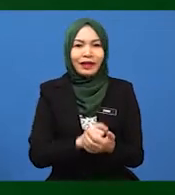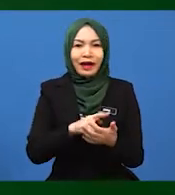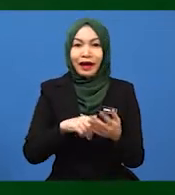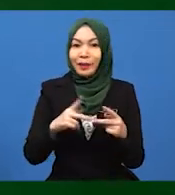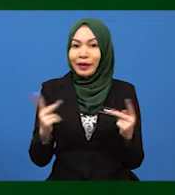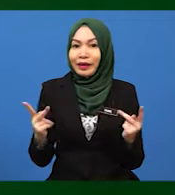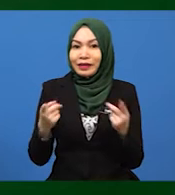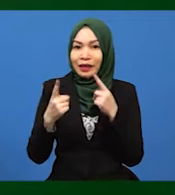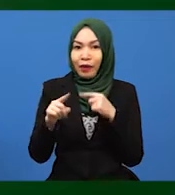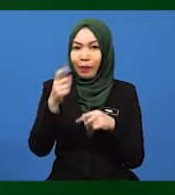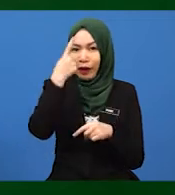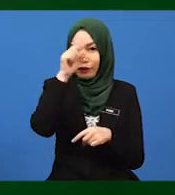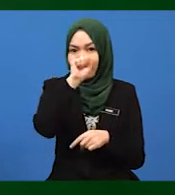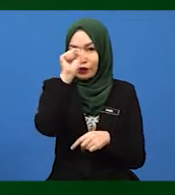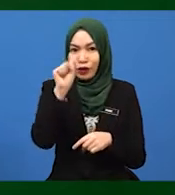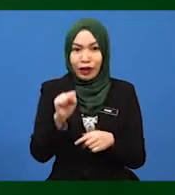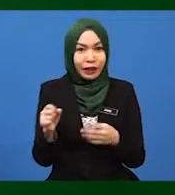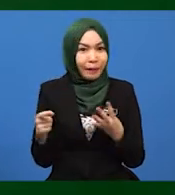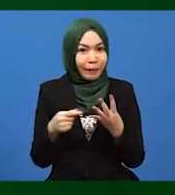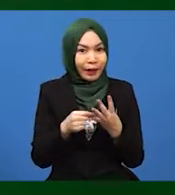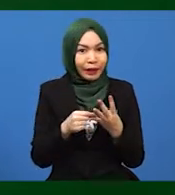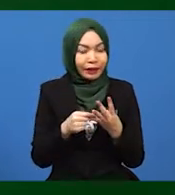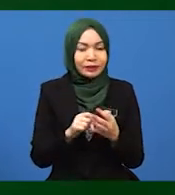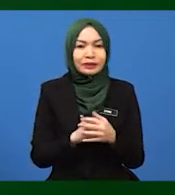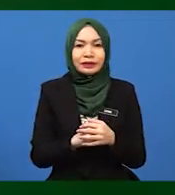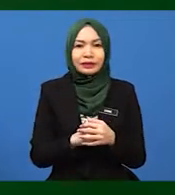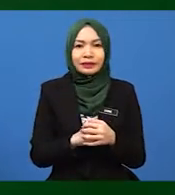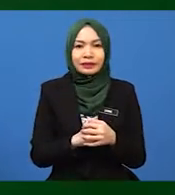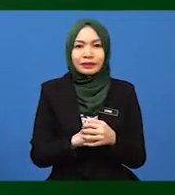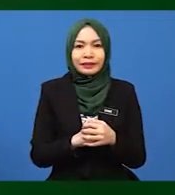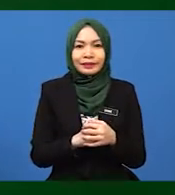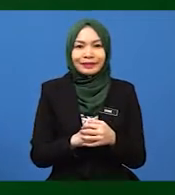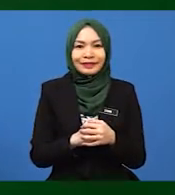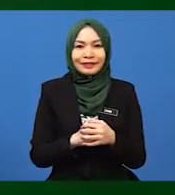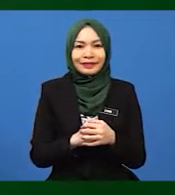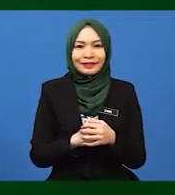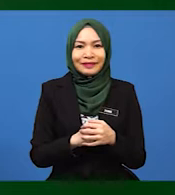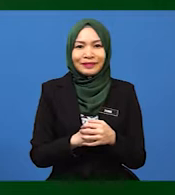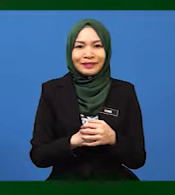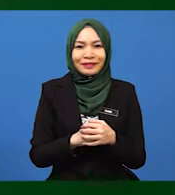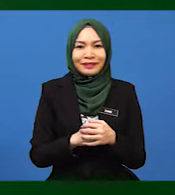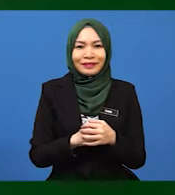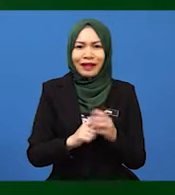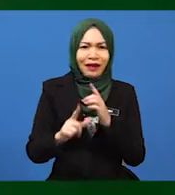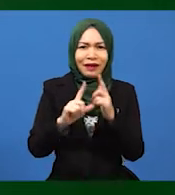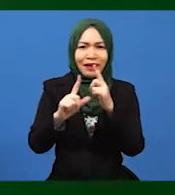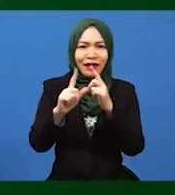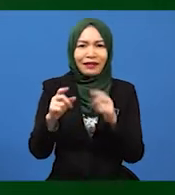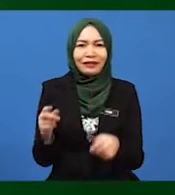Apakah jawapan bagi soalan keempat? Tempat kosong, berlari, nanti